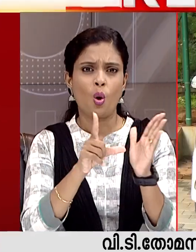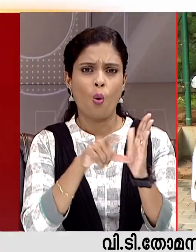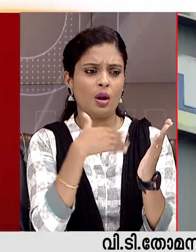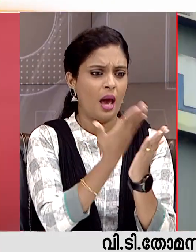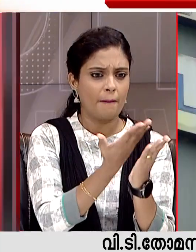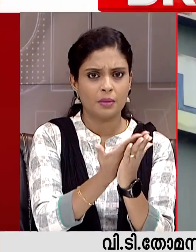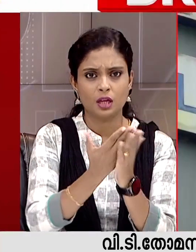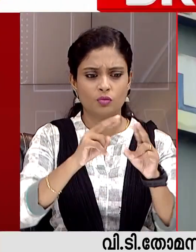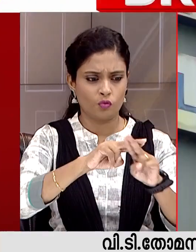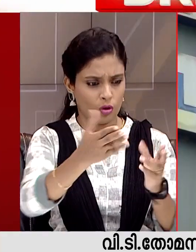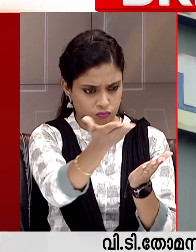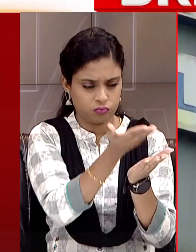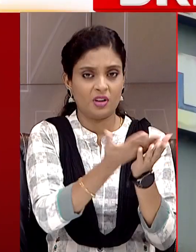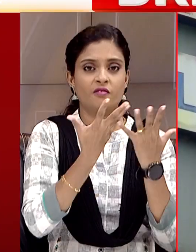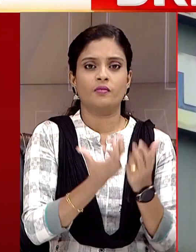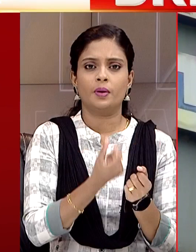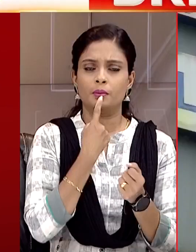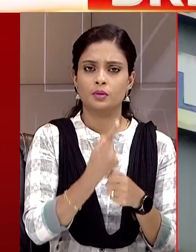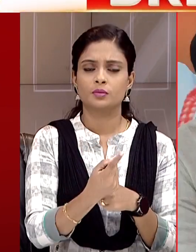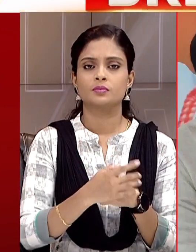കൊടുക്കാൻ പറഞ്ഞു, അദ്ദേഹത്തിന് കഴിയുന്ന എല്ലാ സഹായം ചെയ്തു.